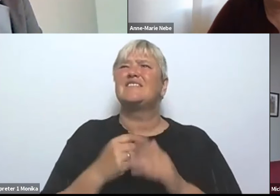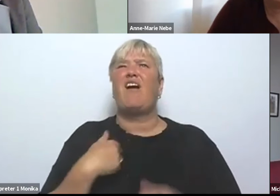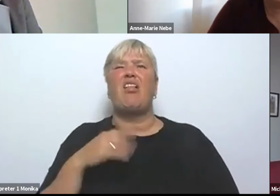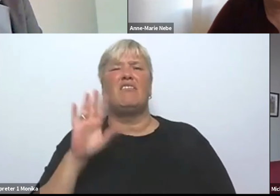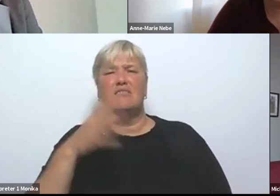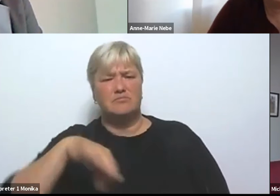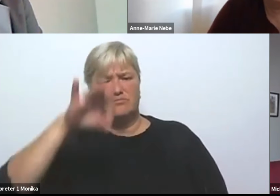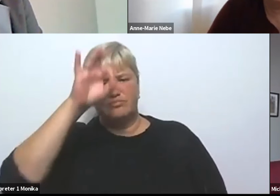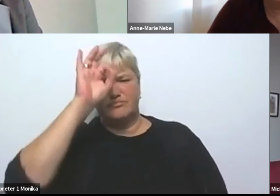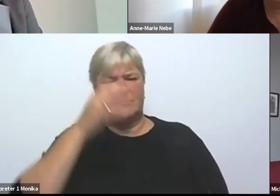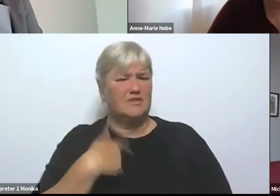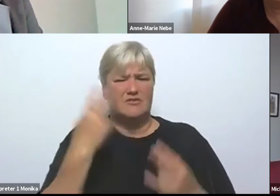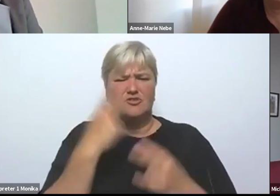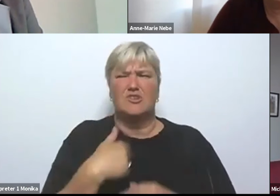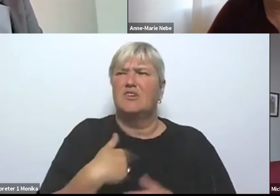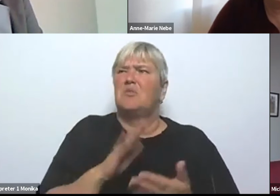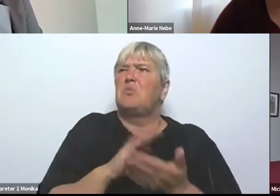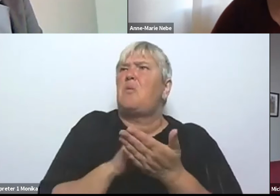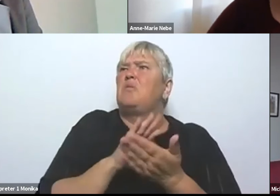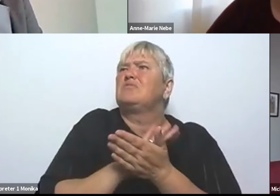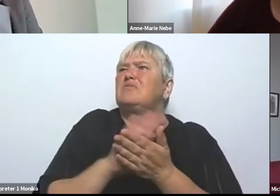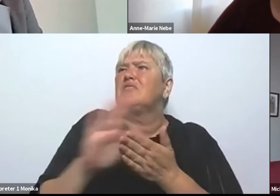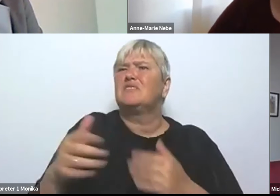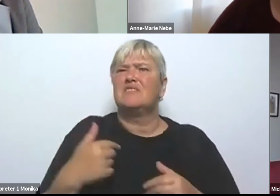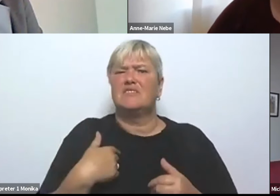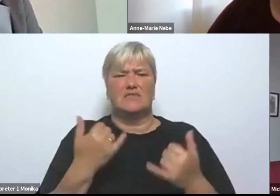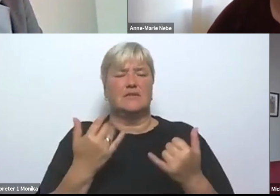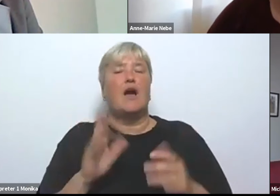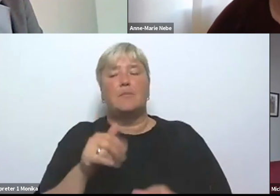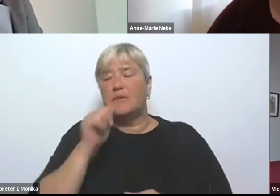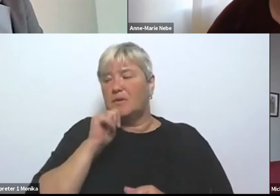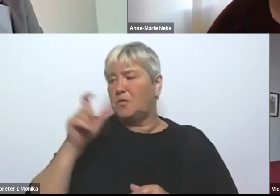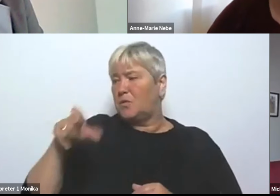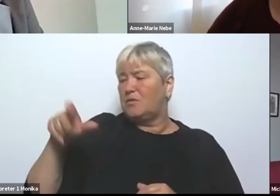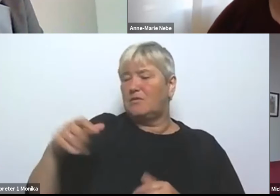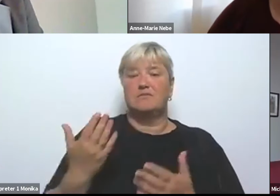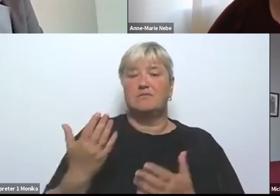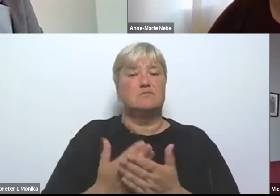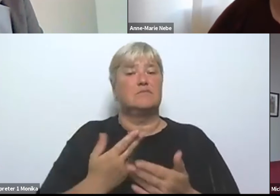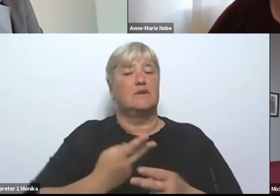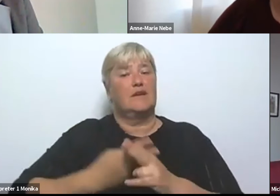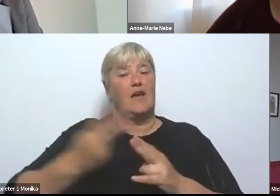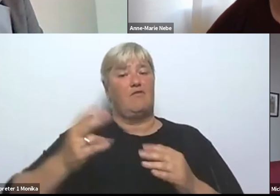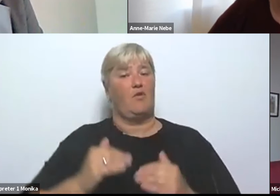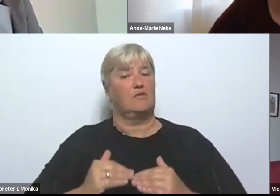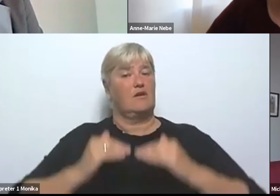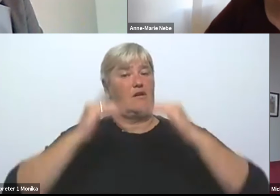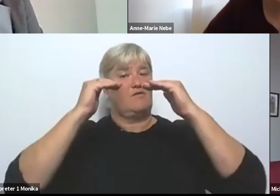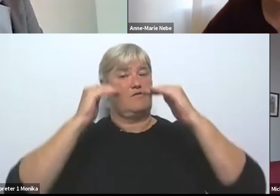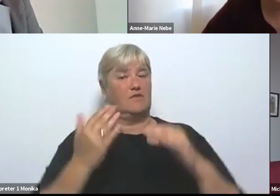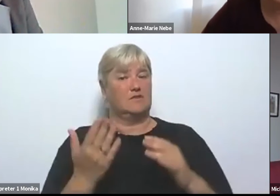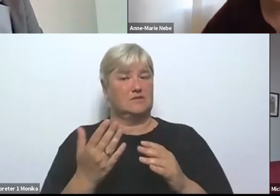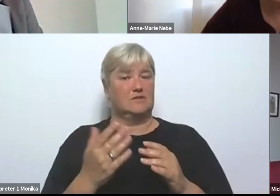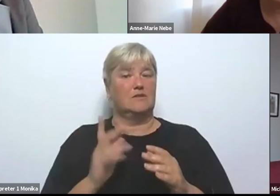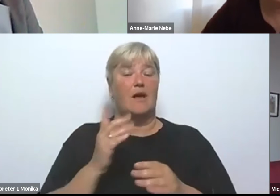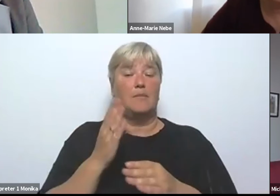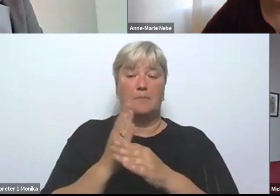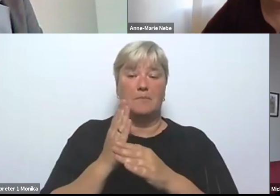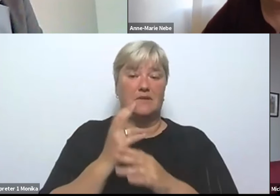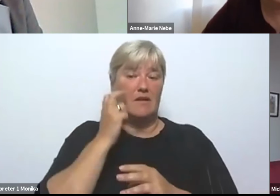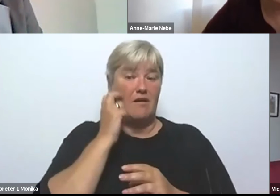halt sagen, naja, das habe ich auch nicht gehabt in meinem Leben und jetzt, die wachsen halt so rein. Aber alle Menschen, die jetzt so im mittleren Alter sind oder noch jünger, die sind